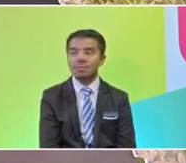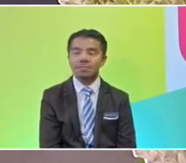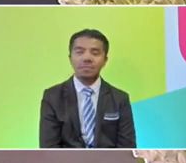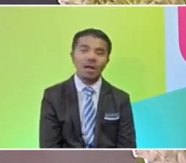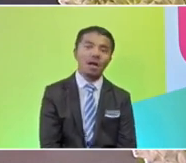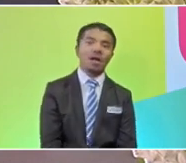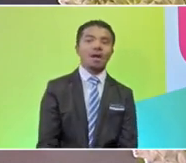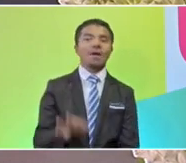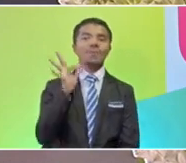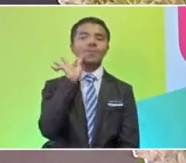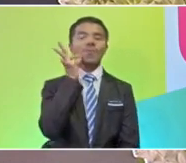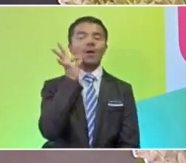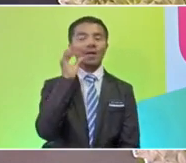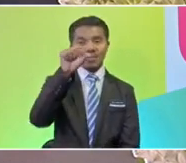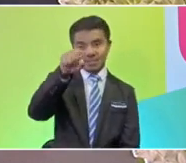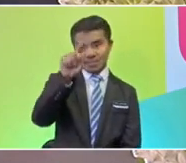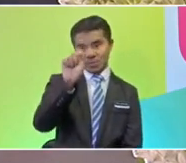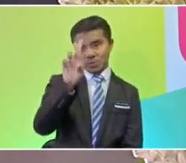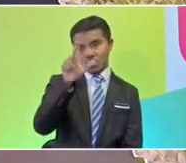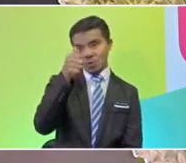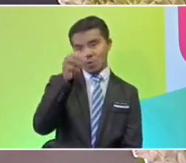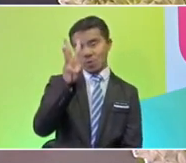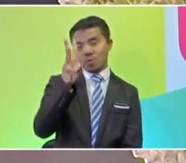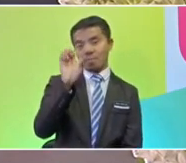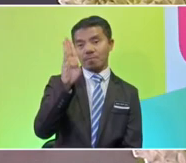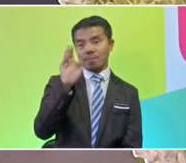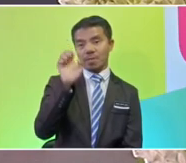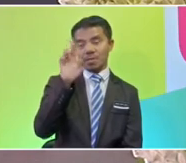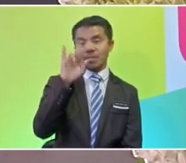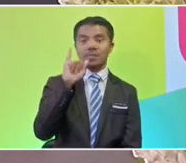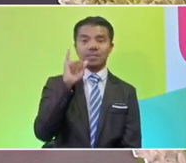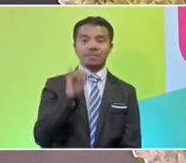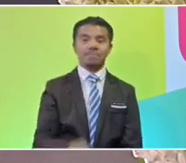strawberry strawberry pun merah cantik